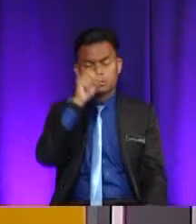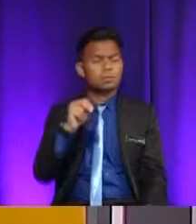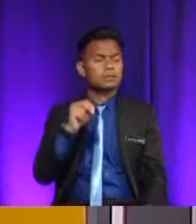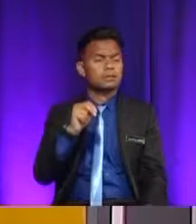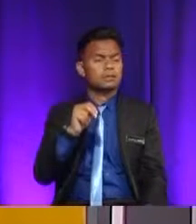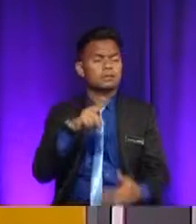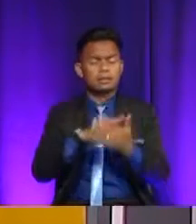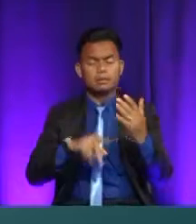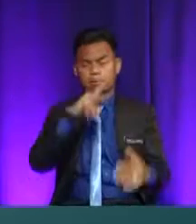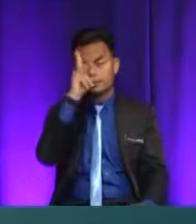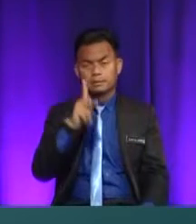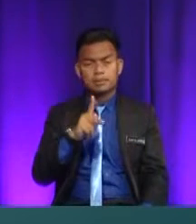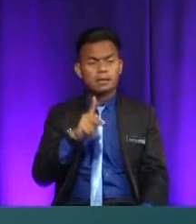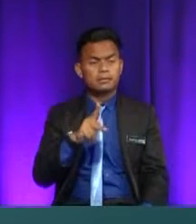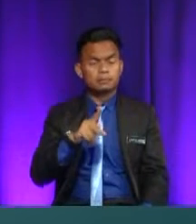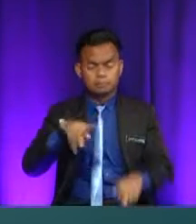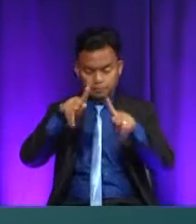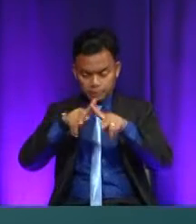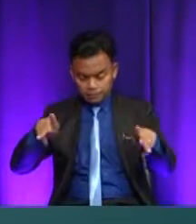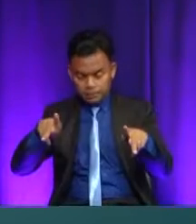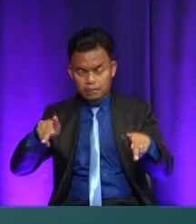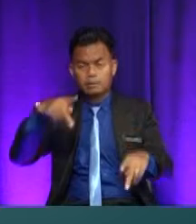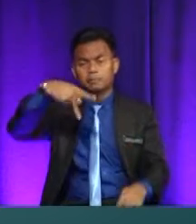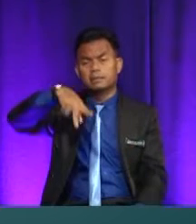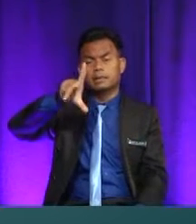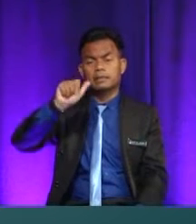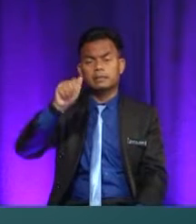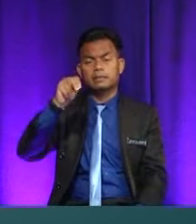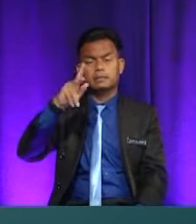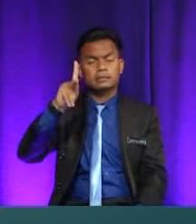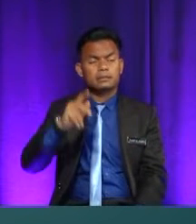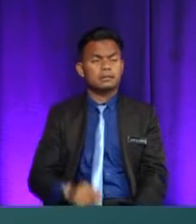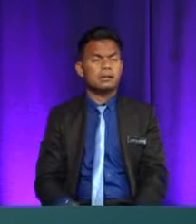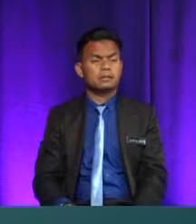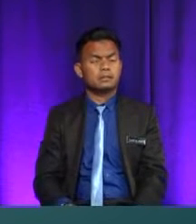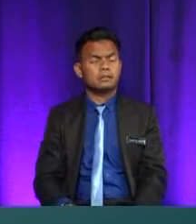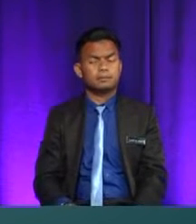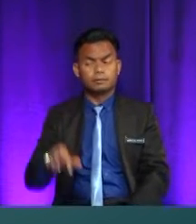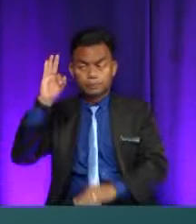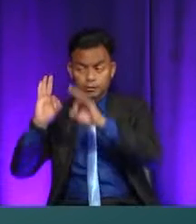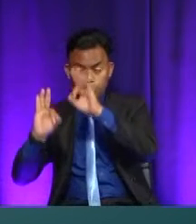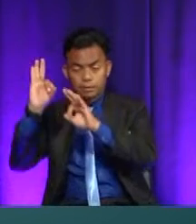Apakah frekuensi dan formula tenaga kinetik diberikan oleh setengah